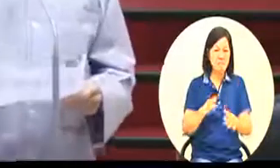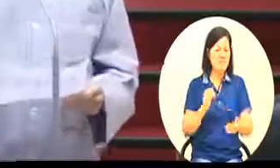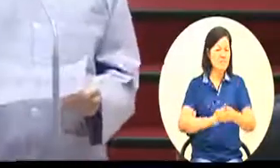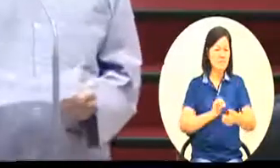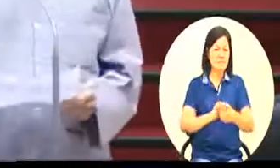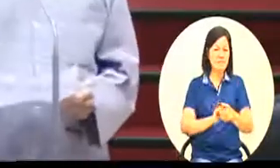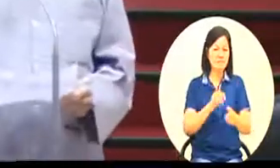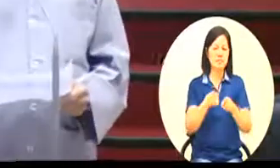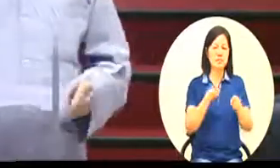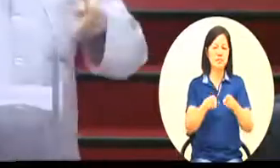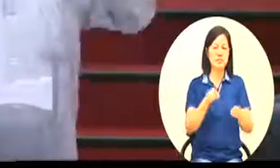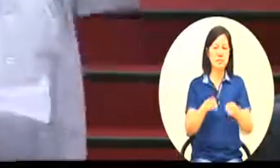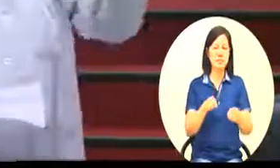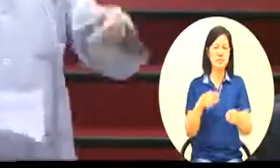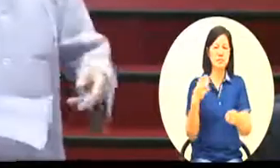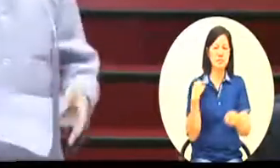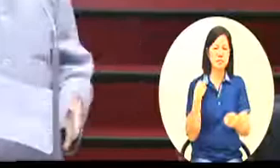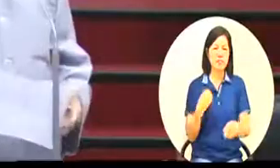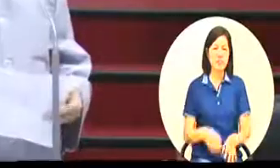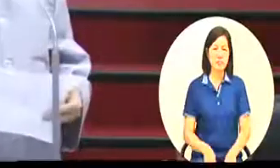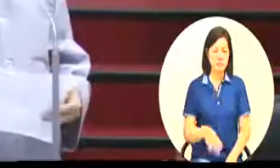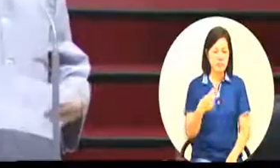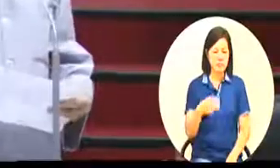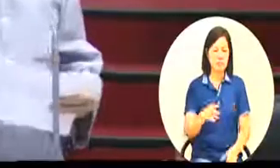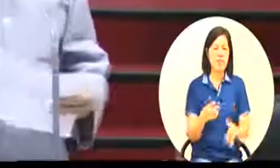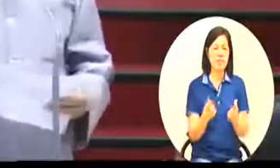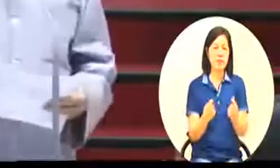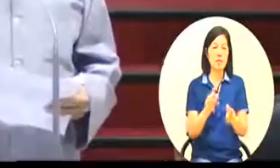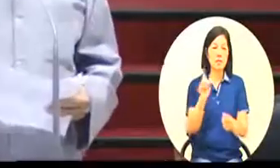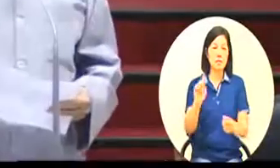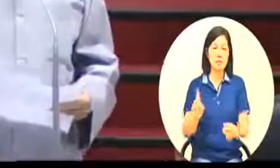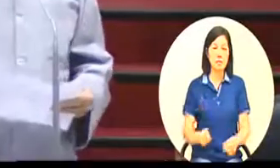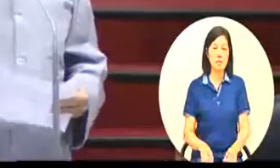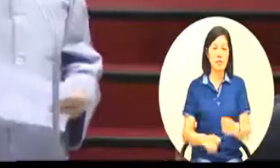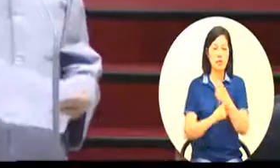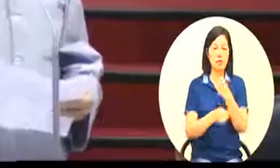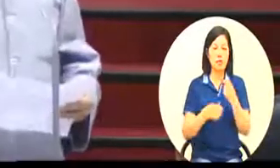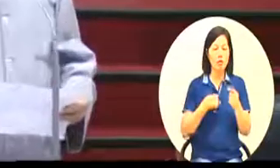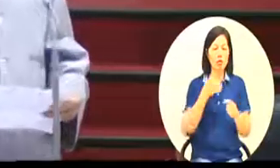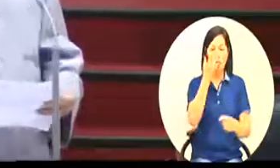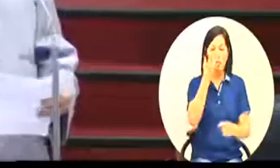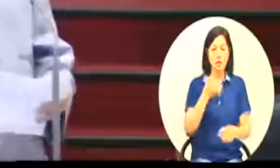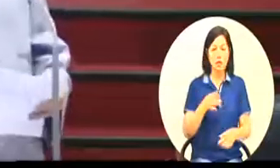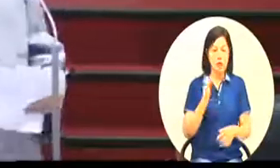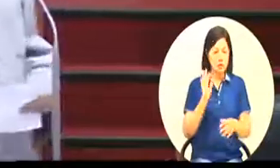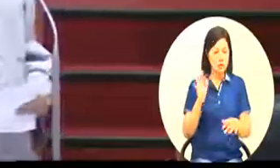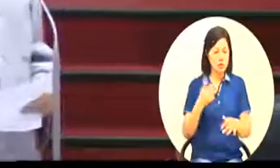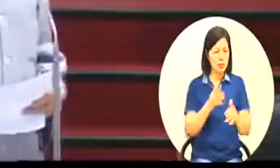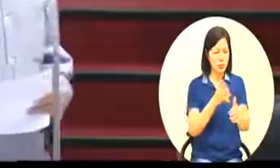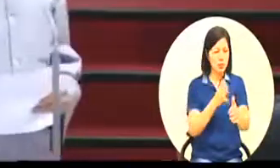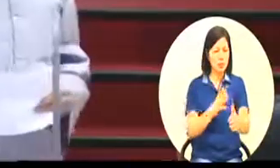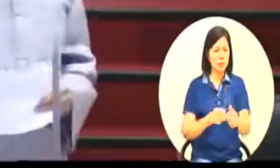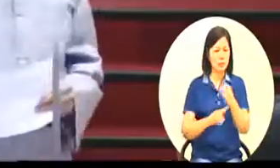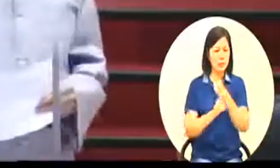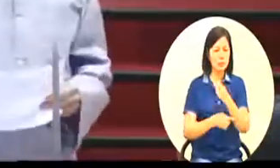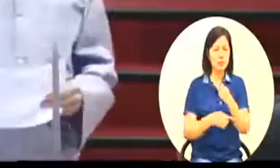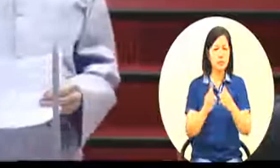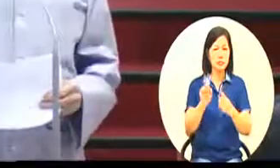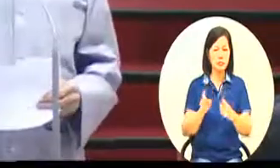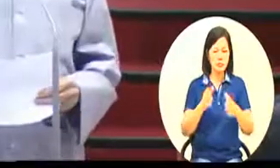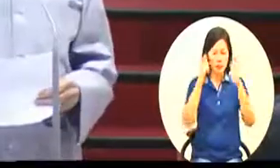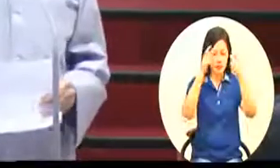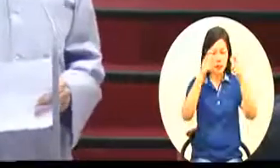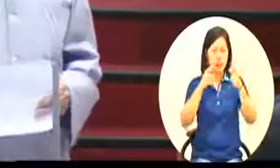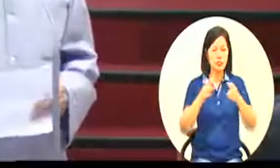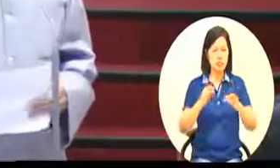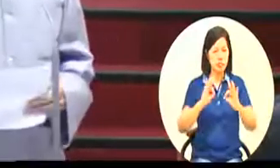啦，连我有哪共款，法律我毋捌，我要请教法制局长。先感谢高雄银行迄个案例